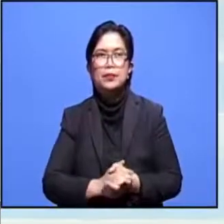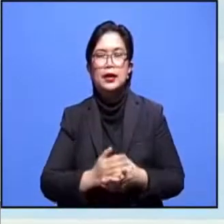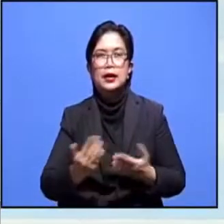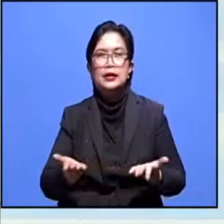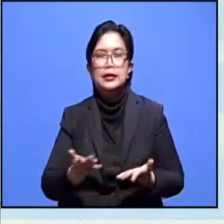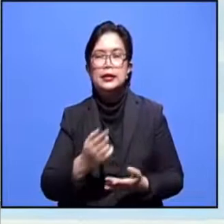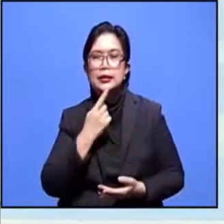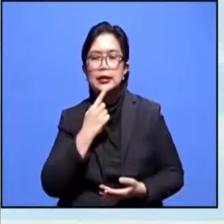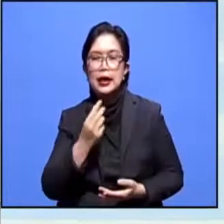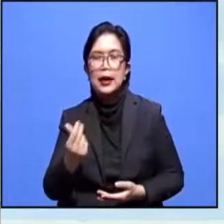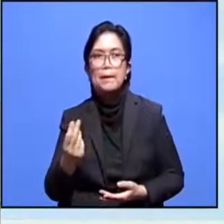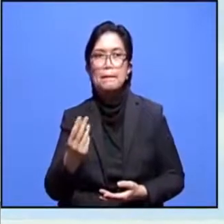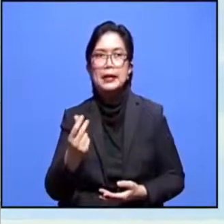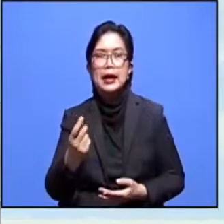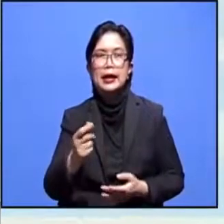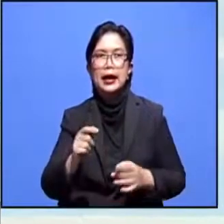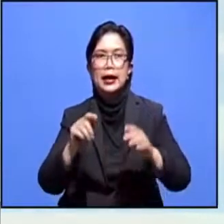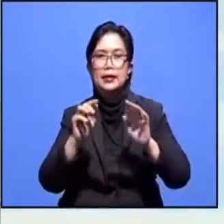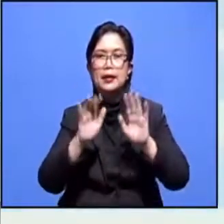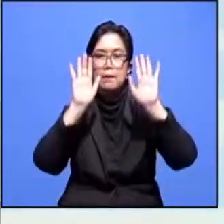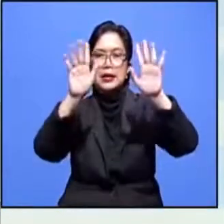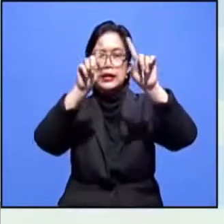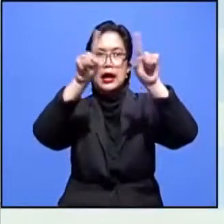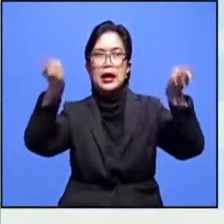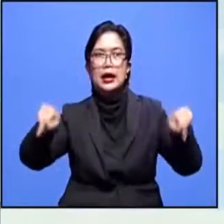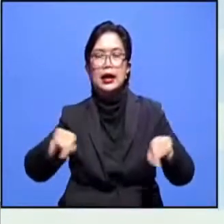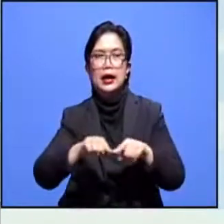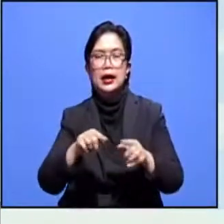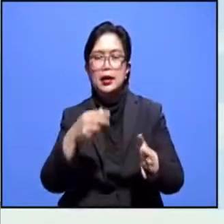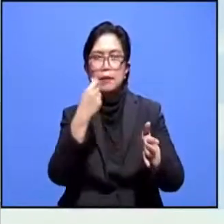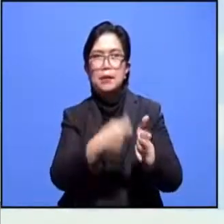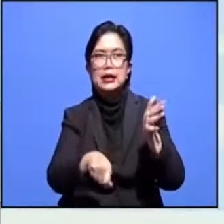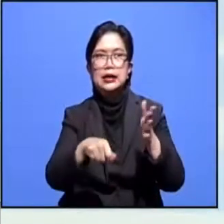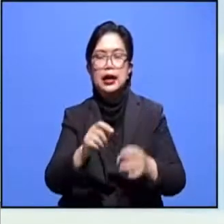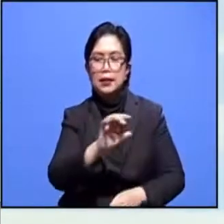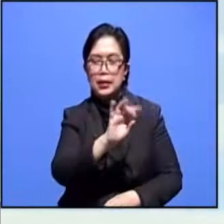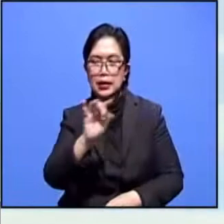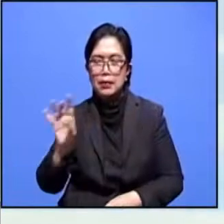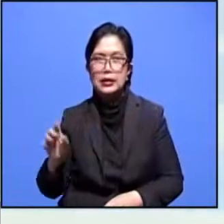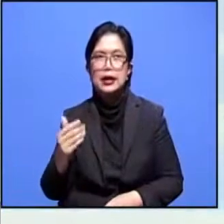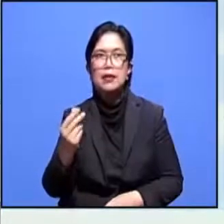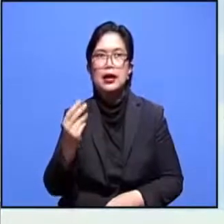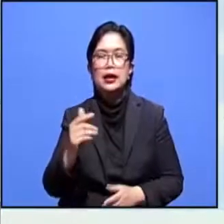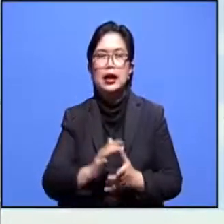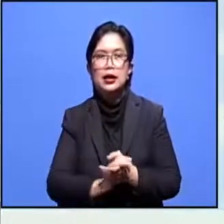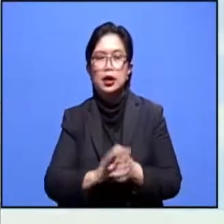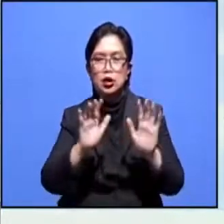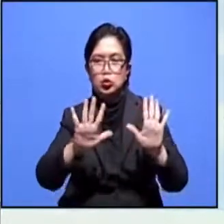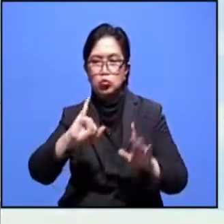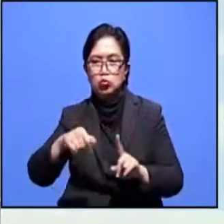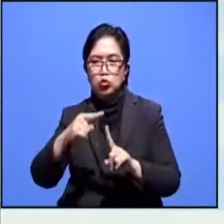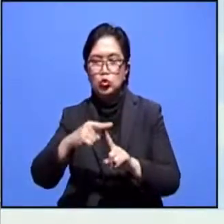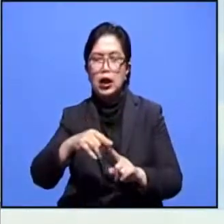untuk biaya dari pemasangan reklame ataupun baliho dan juga pajaknya itu bisa bervariasi harganya antara puluhan hingga ratusan juta